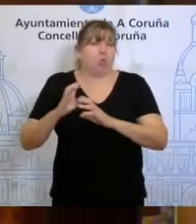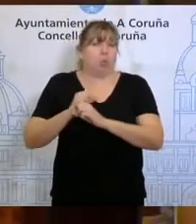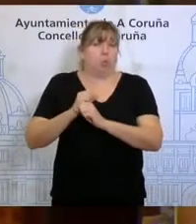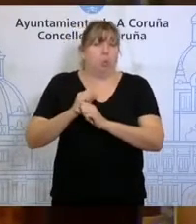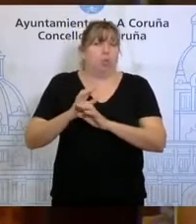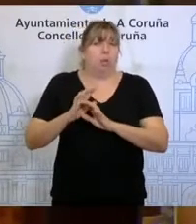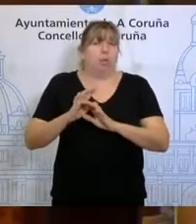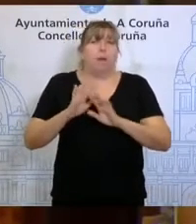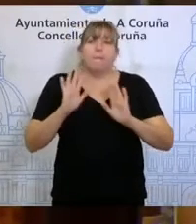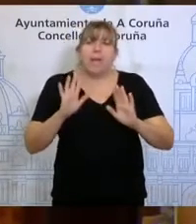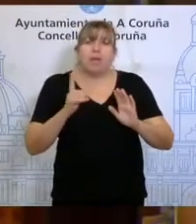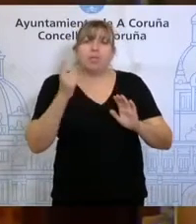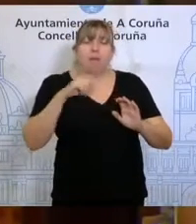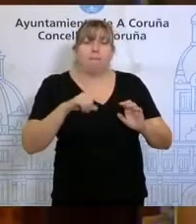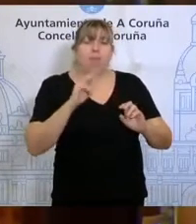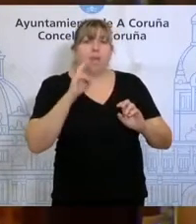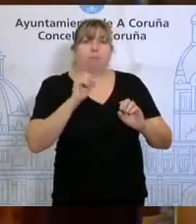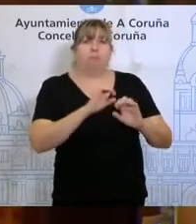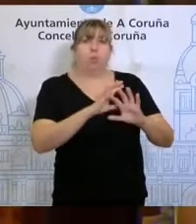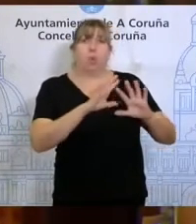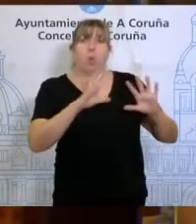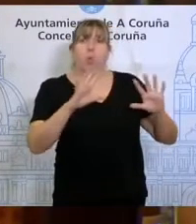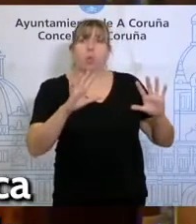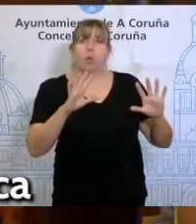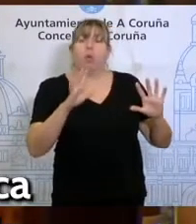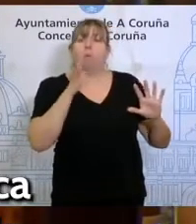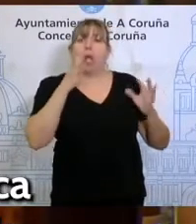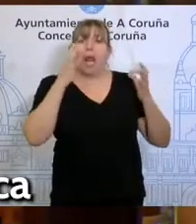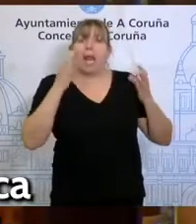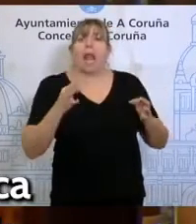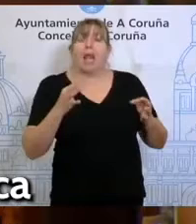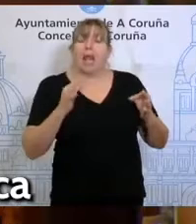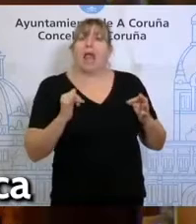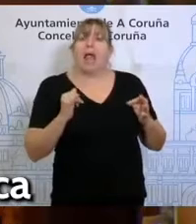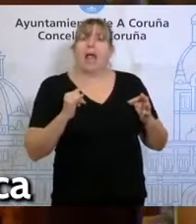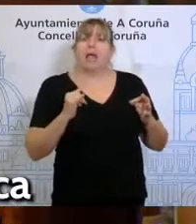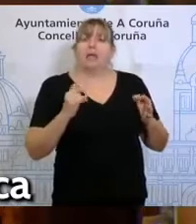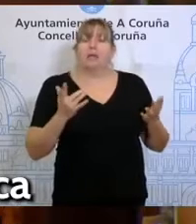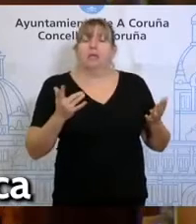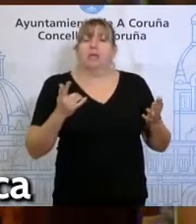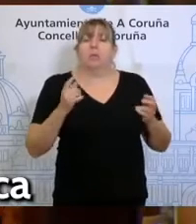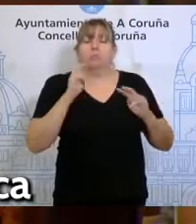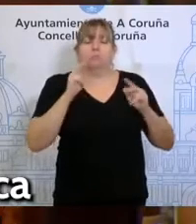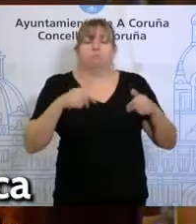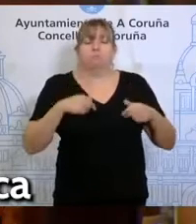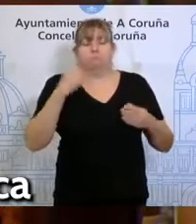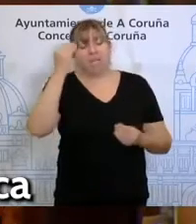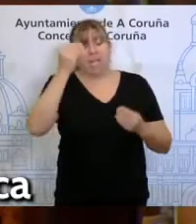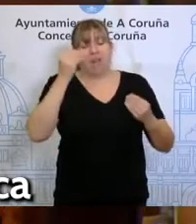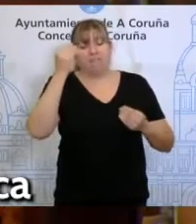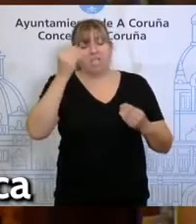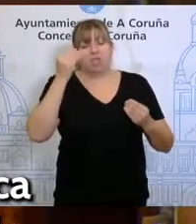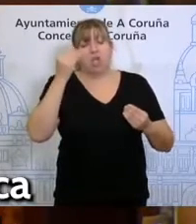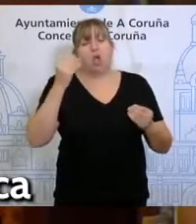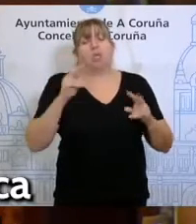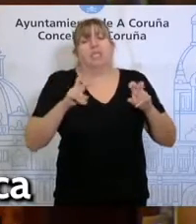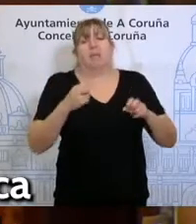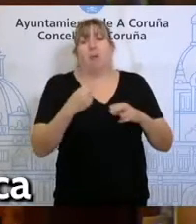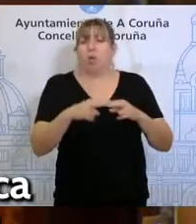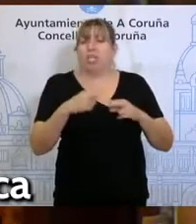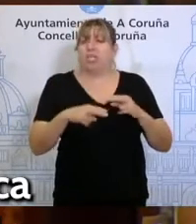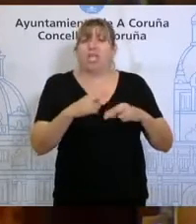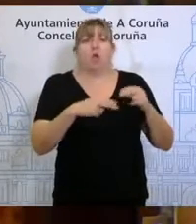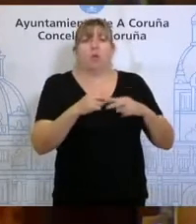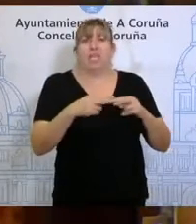luces, indicios dunha certa mudanza, cando menos dunha reflexión autocrítica sobre as políticas urbanísticas